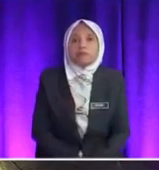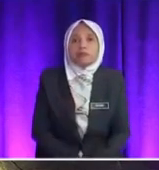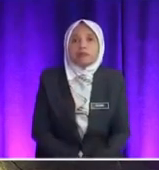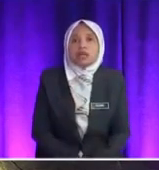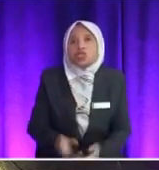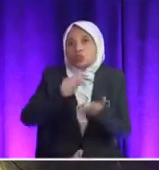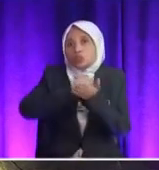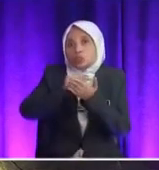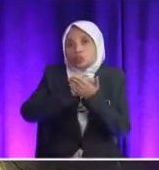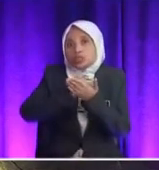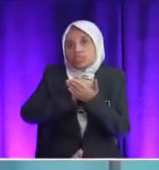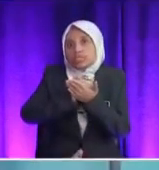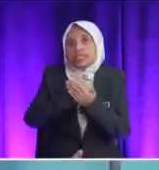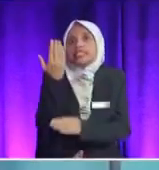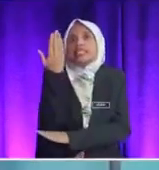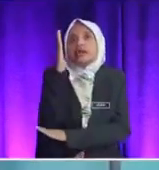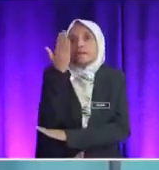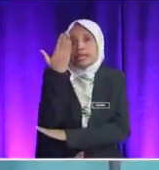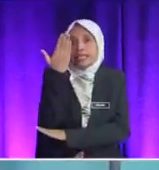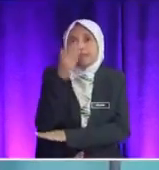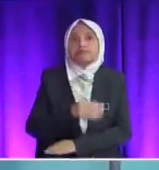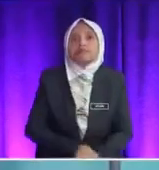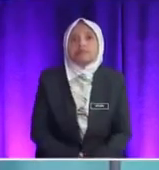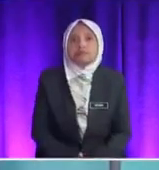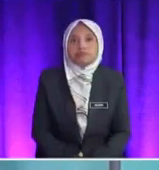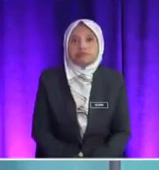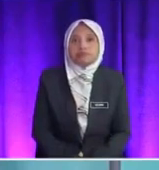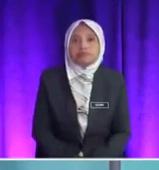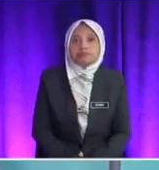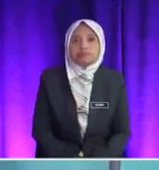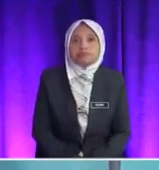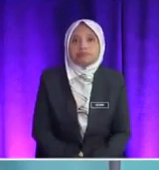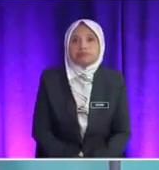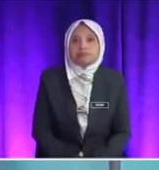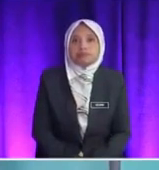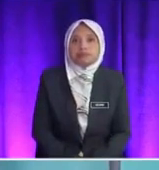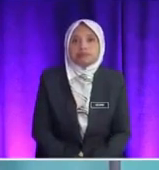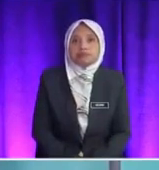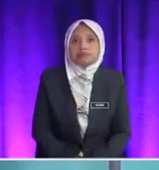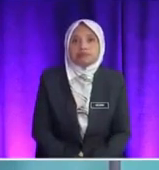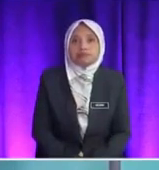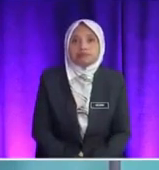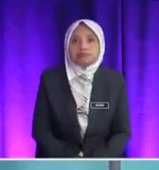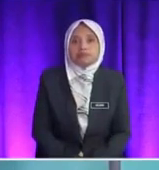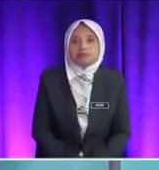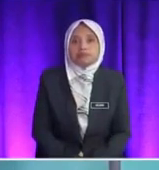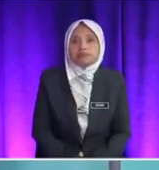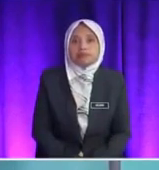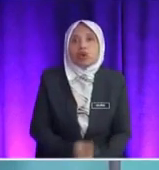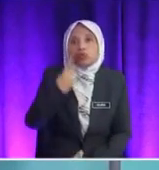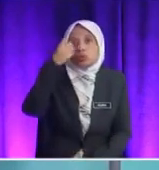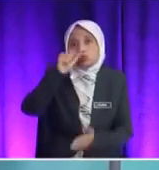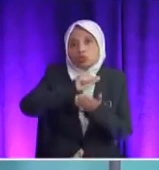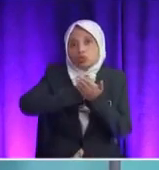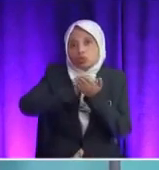bagaimana mencuci cermin keanehan data akhir kita akan belajar bagaimana cara dah belajar pakai cara untuk